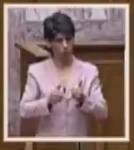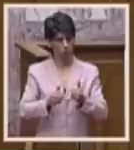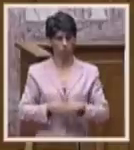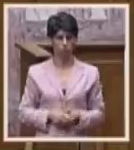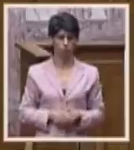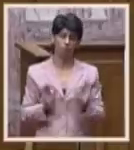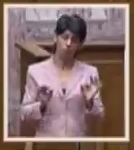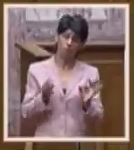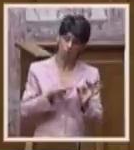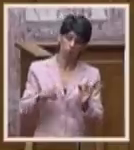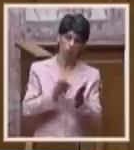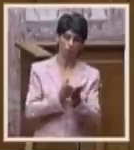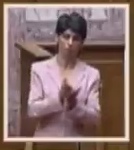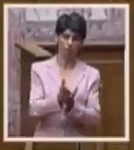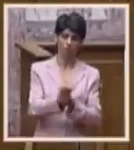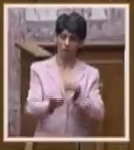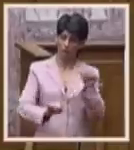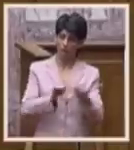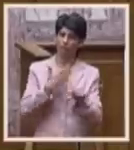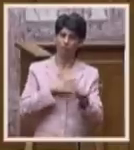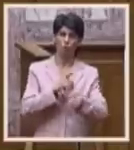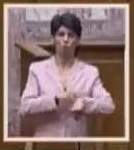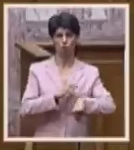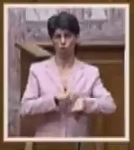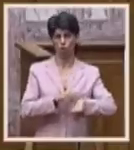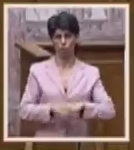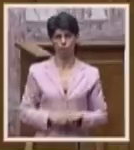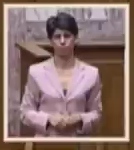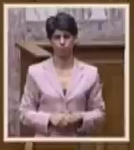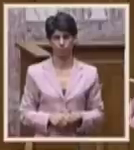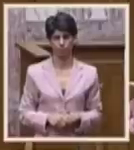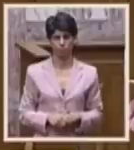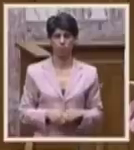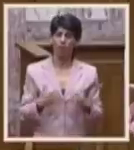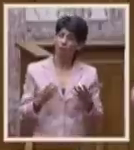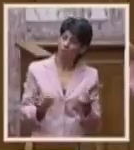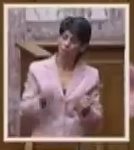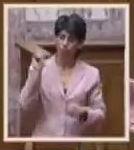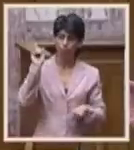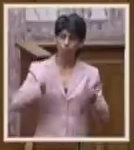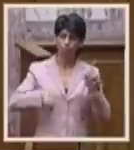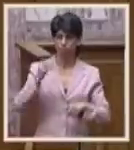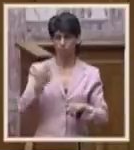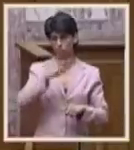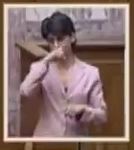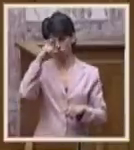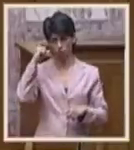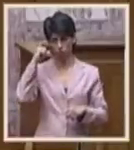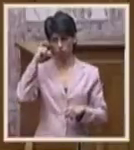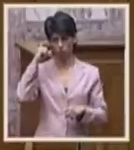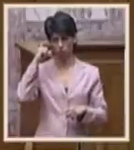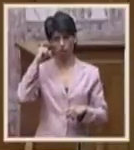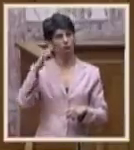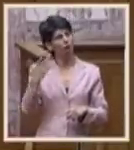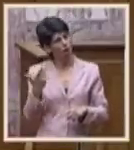δίκαιη. Αλλαγές που θέλουν βεβαίως και τον χρόνο τους. Όμως έχουμε και δυσκολίες, βέβαια. Αλλού και αποκλίσεις,